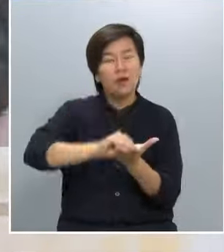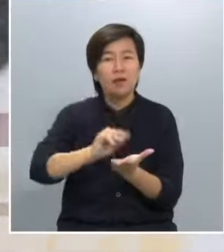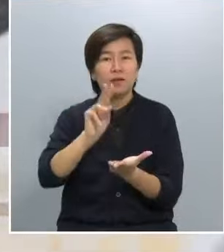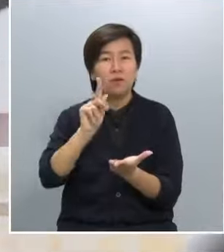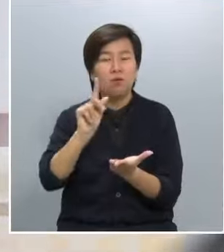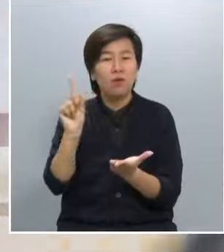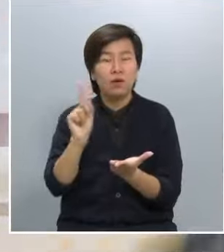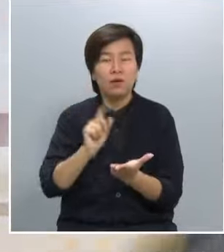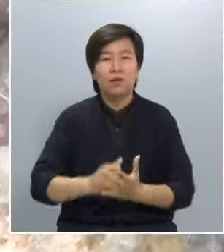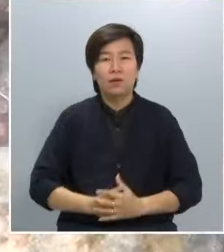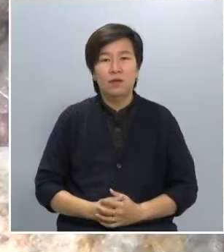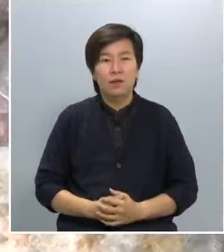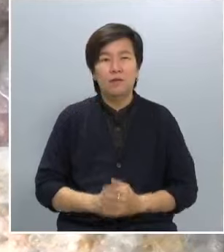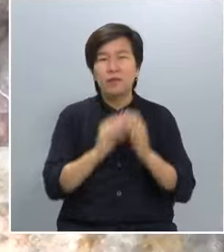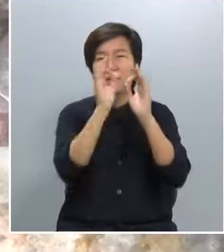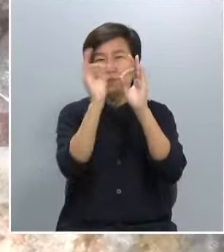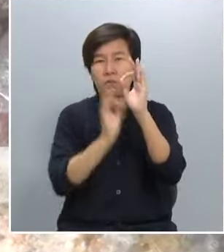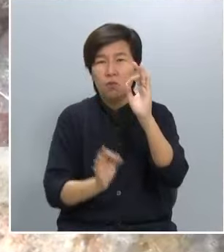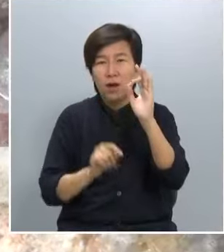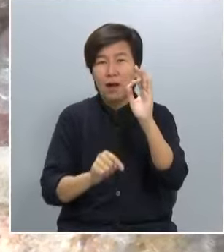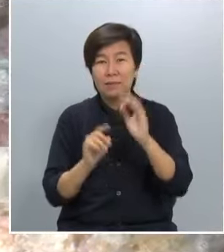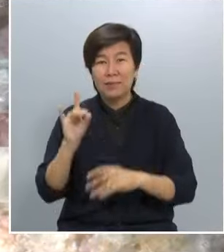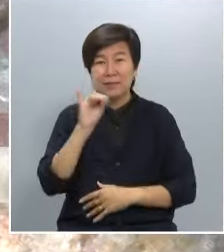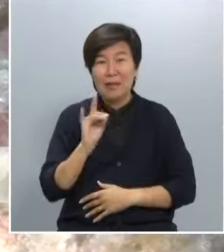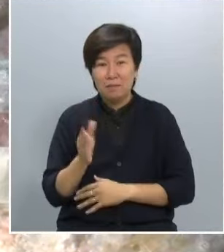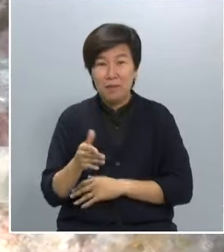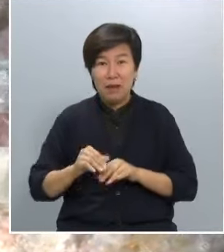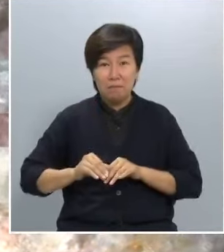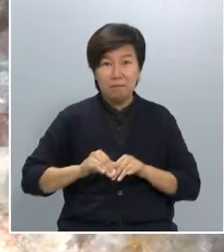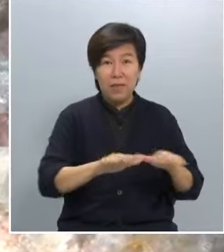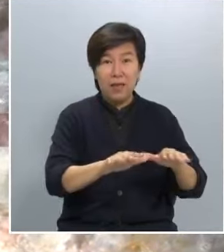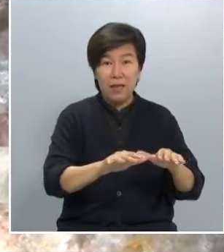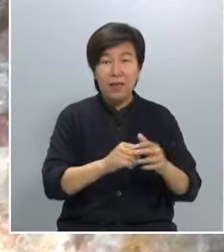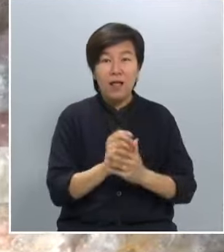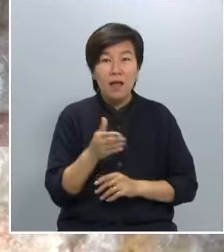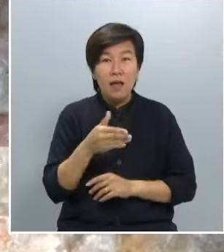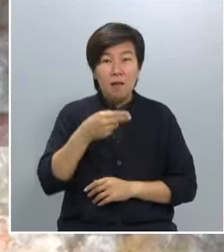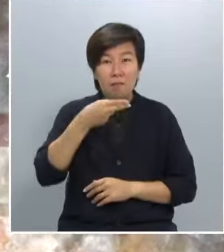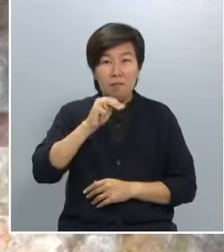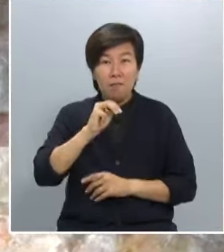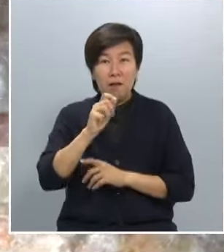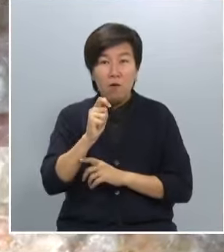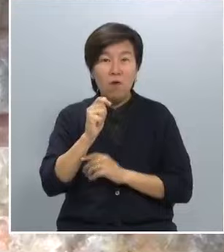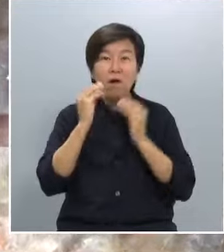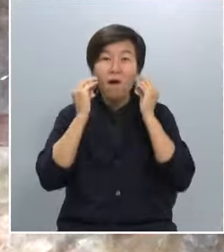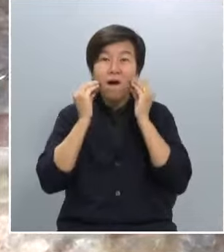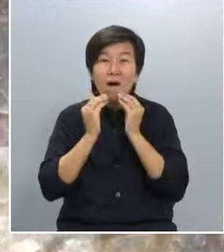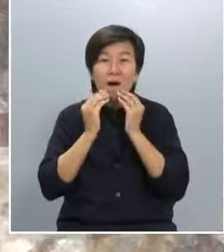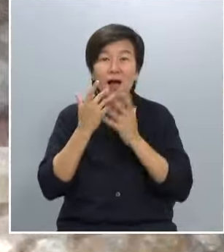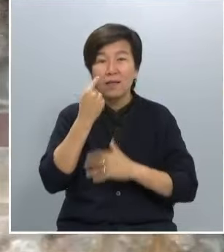ที่เป็นบทความเรื่องการระบาดของสัตว์น้ำต่างถิ่นปลาหมอคลังดำกอความสูญเสียทานเศรษฐกิจด้าน